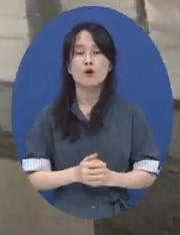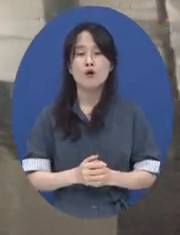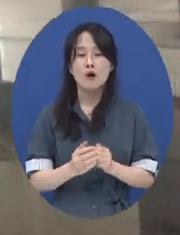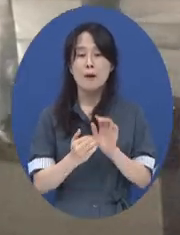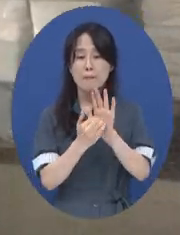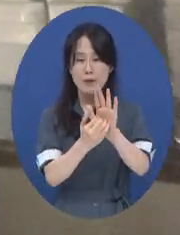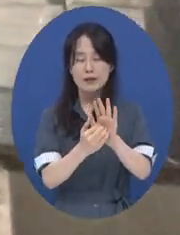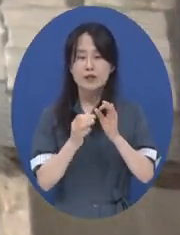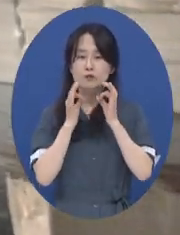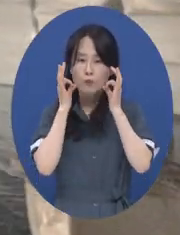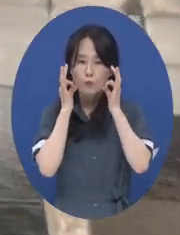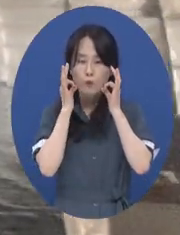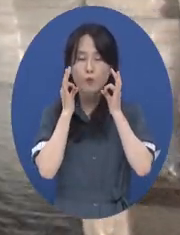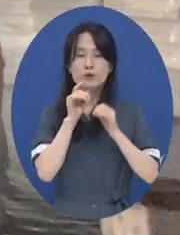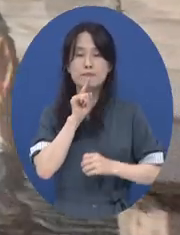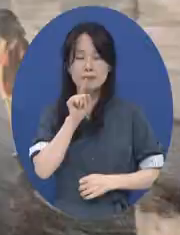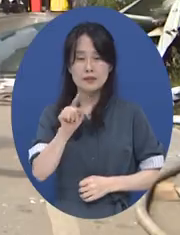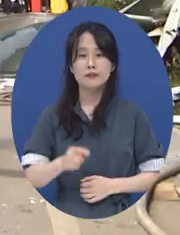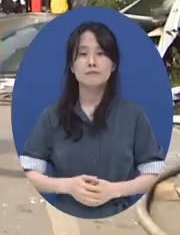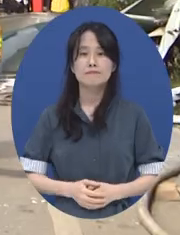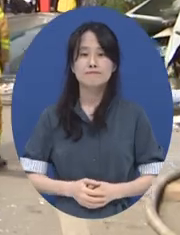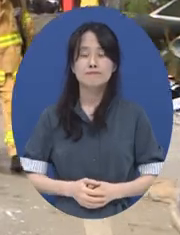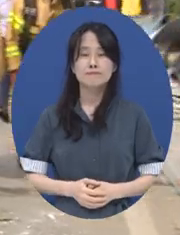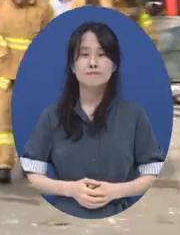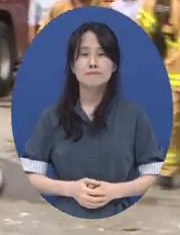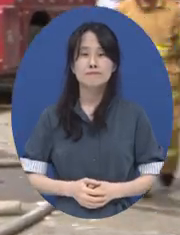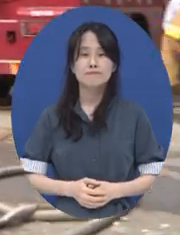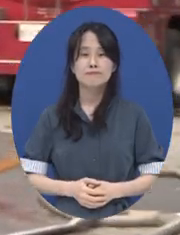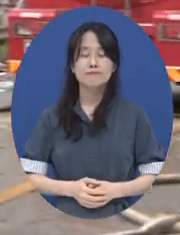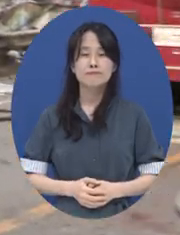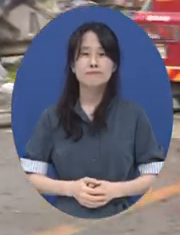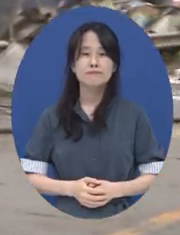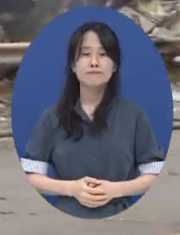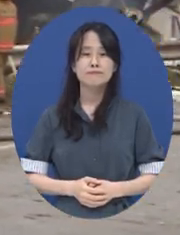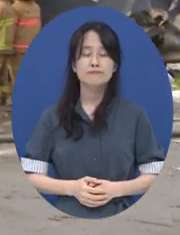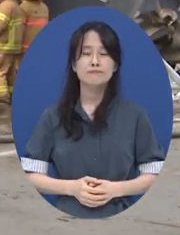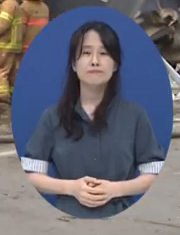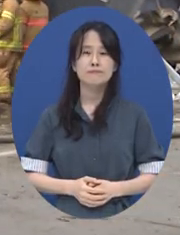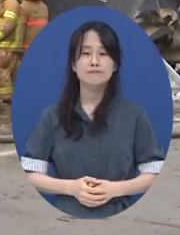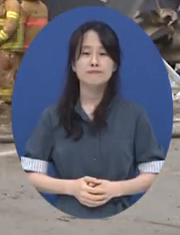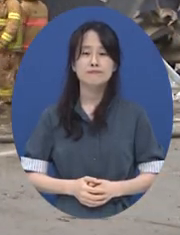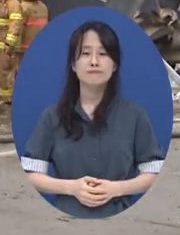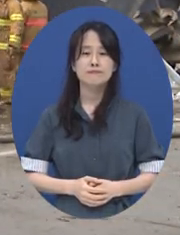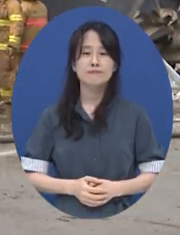예방에 최선을 다할 방침입니다. 경기지TV 조희정입니다.